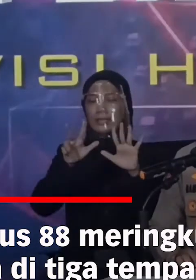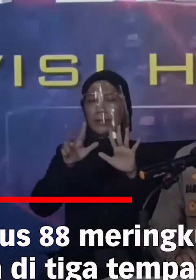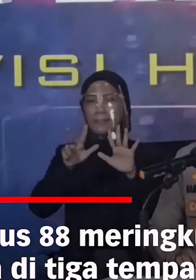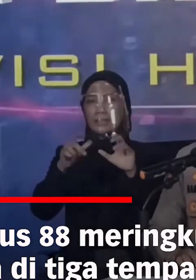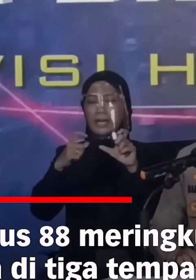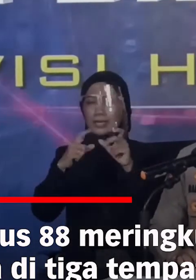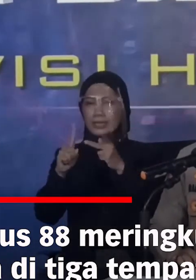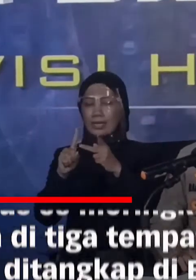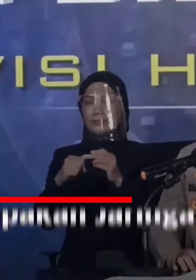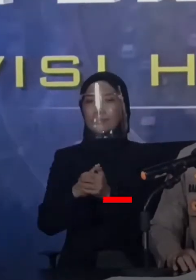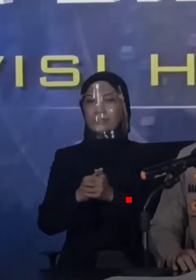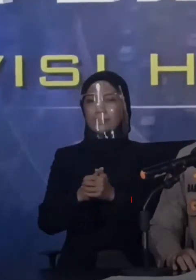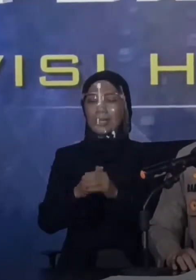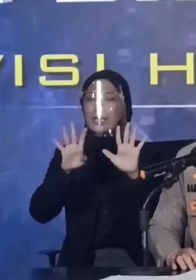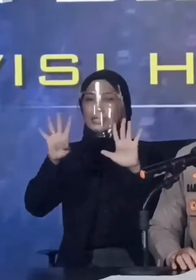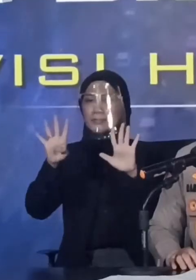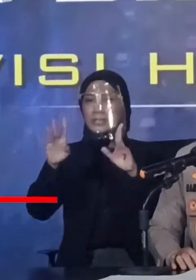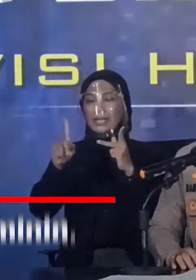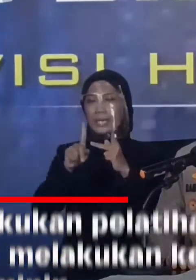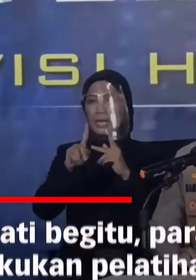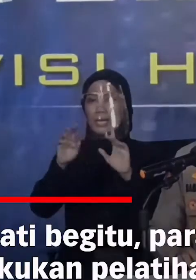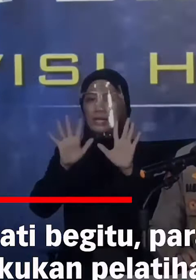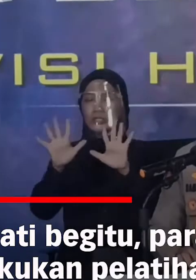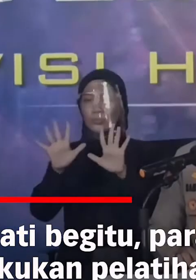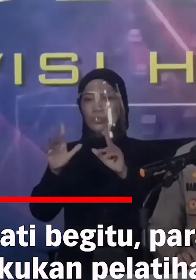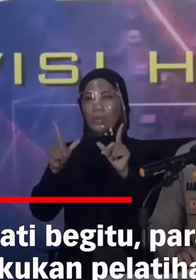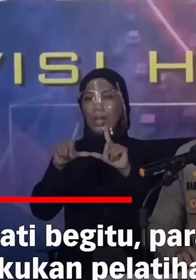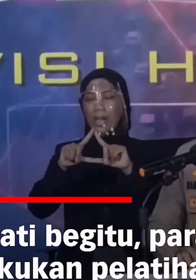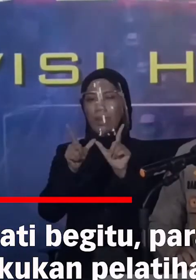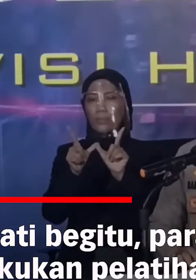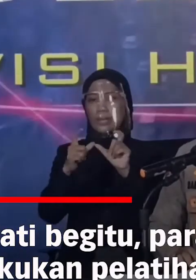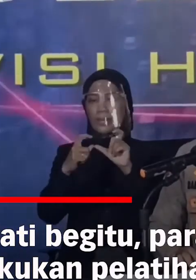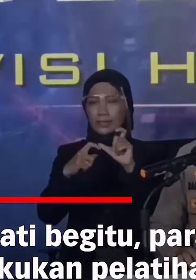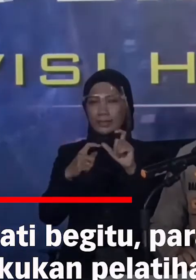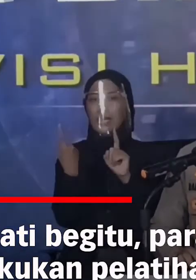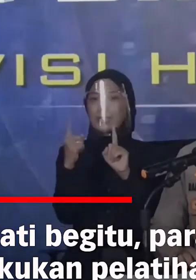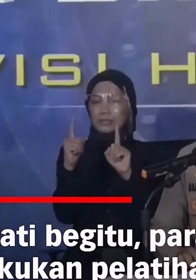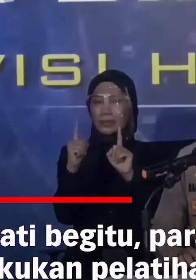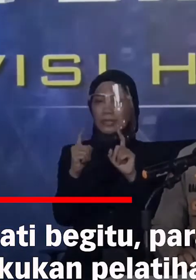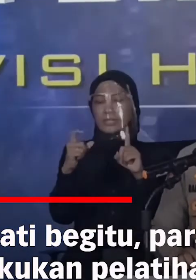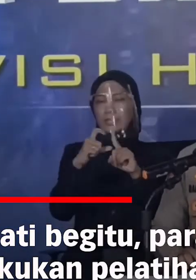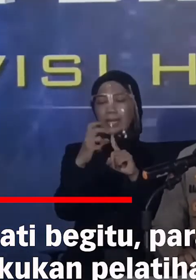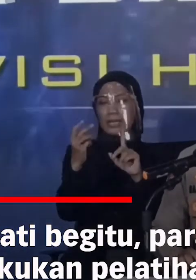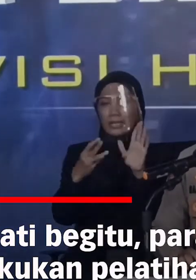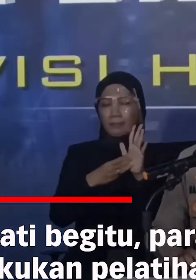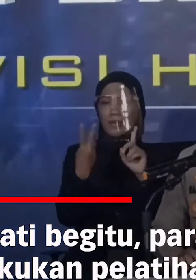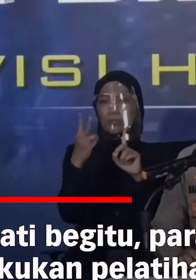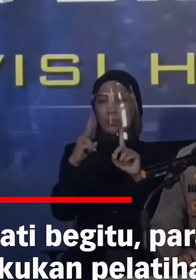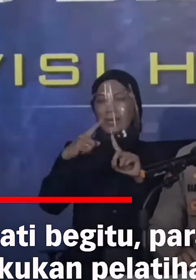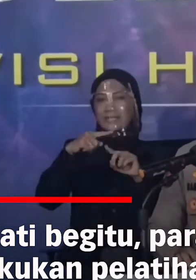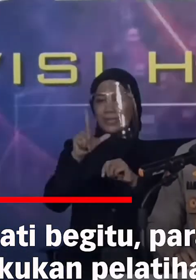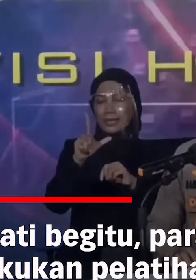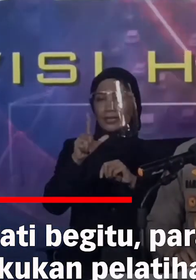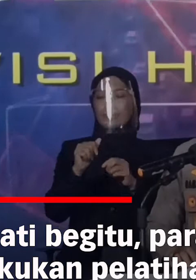8 SH, 9 H, 10 AWS, 11 DRM, 12